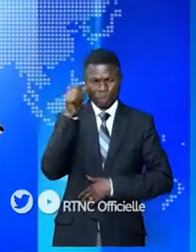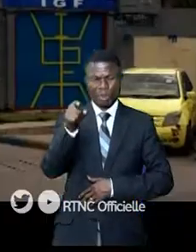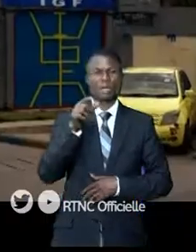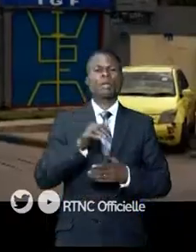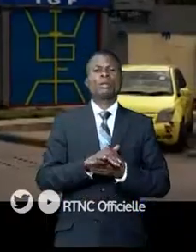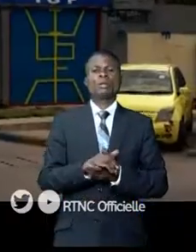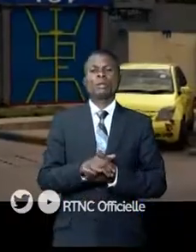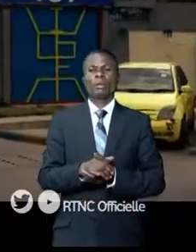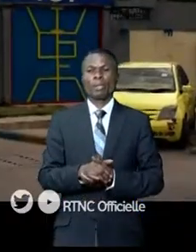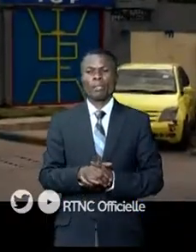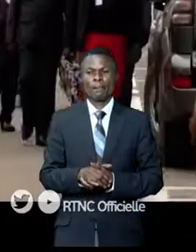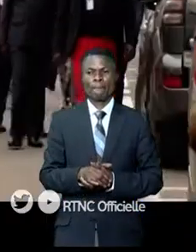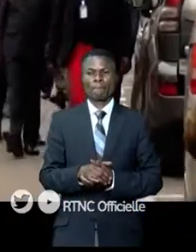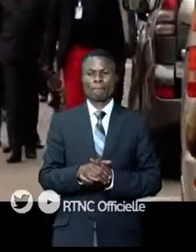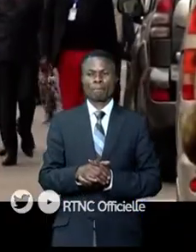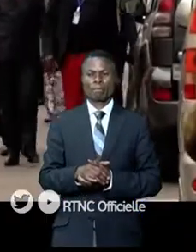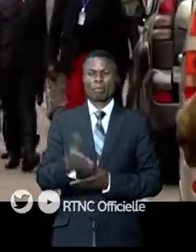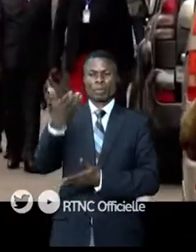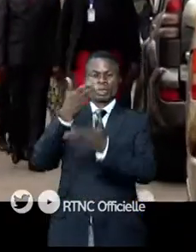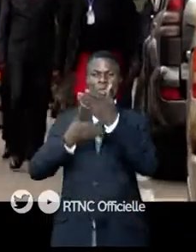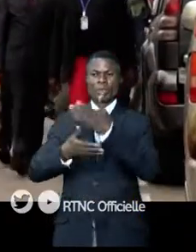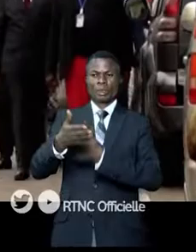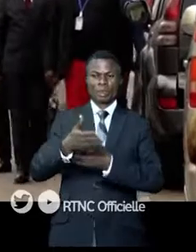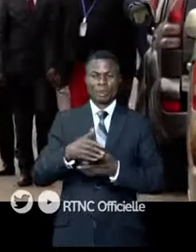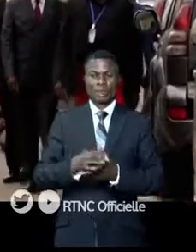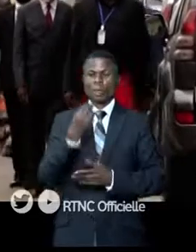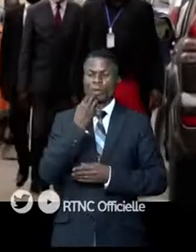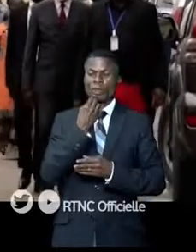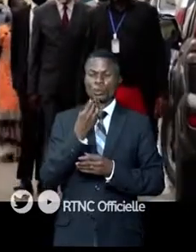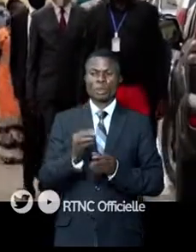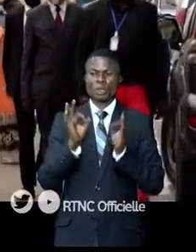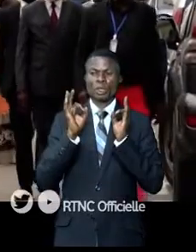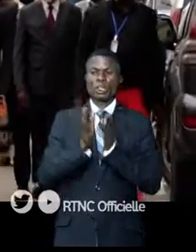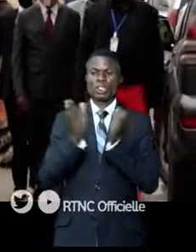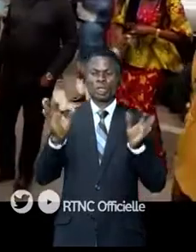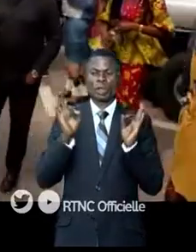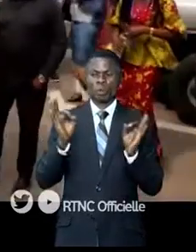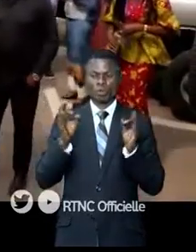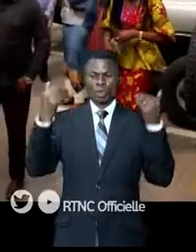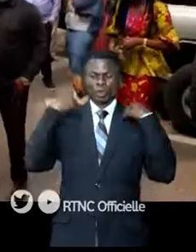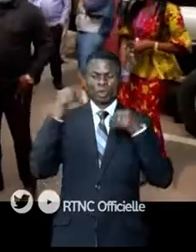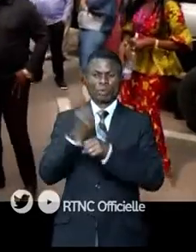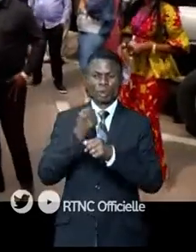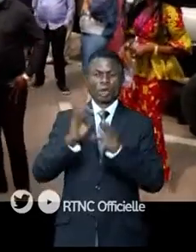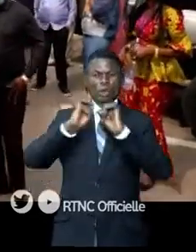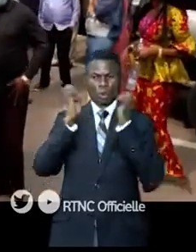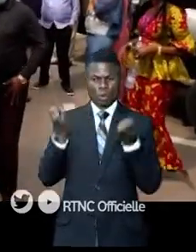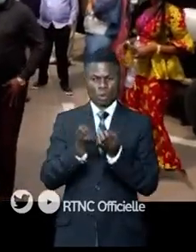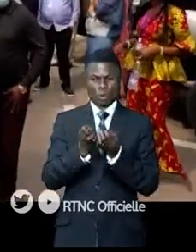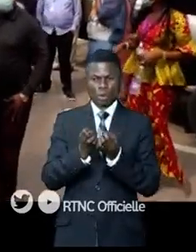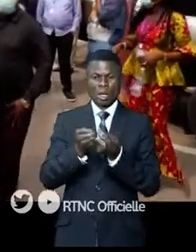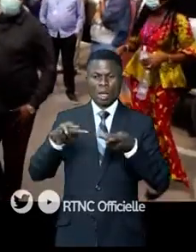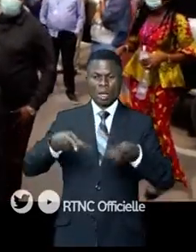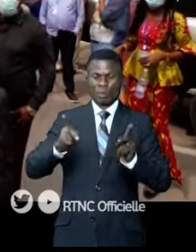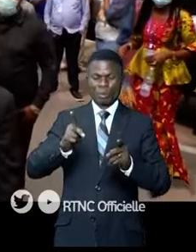en parle. La cérémonie des remises reprise, le nouvel inspecteur général et chef de service, ainsi que son équipe, sous l'ordre du chef